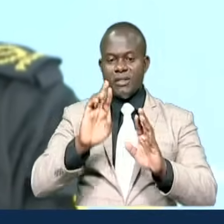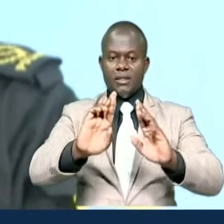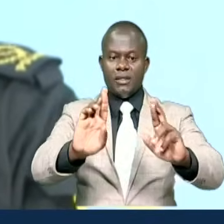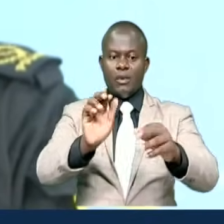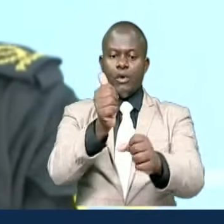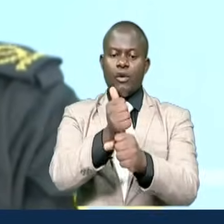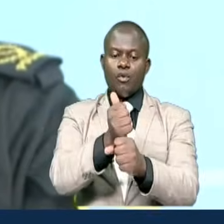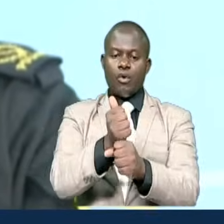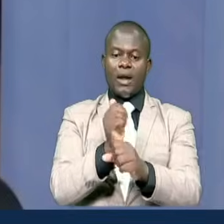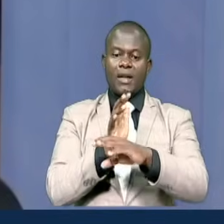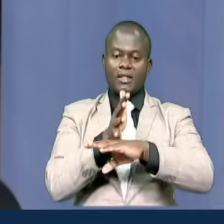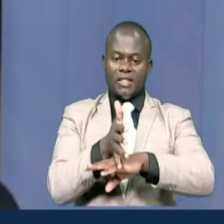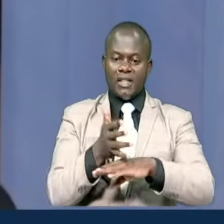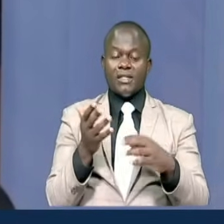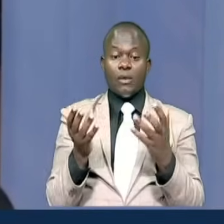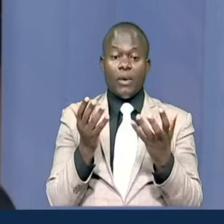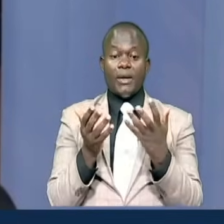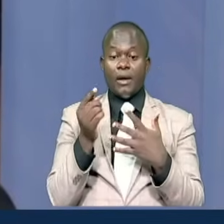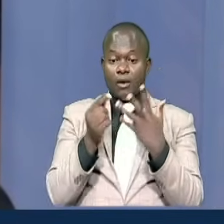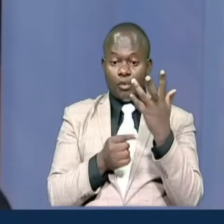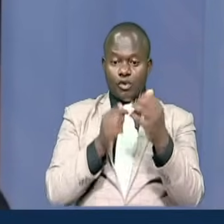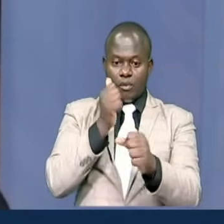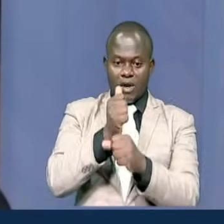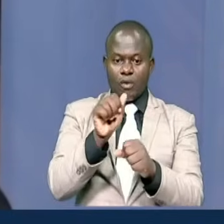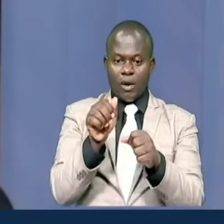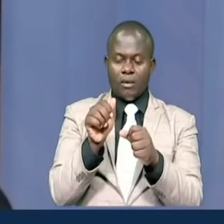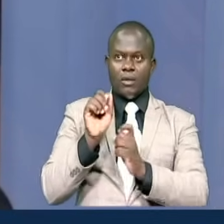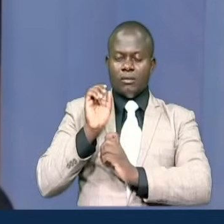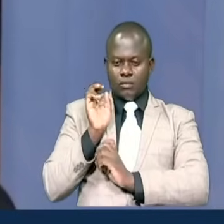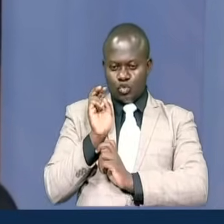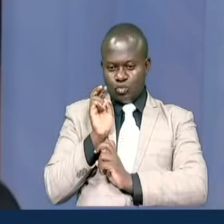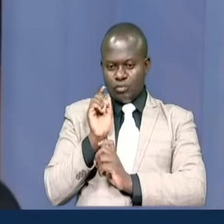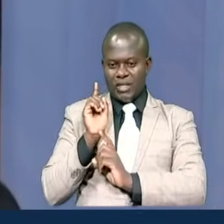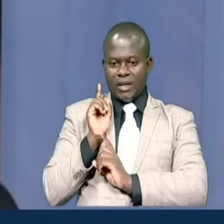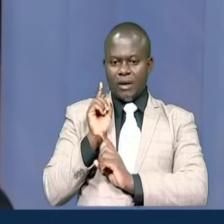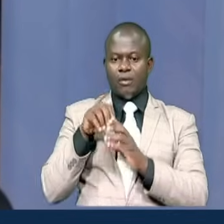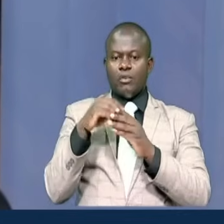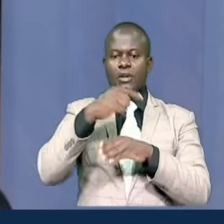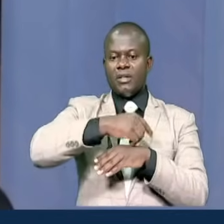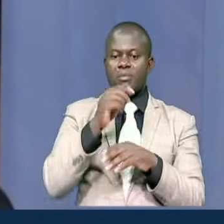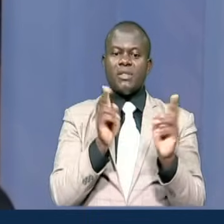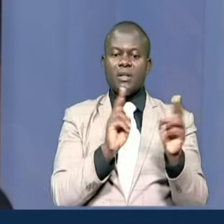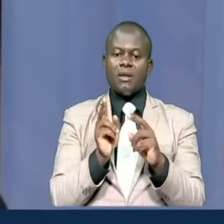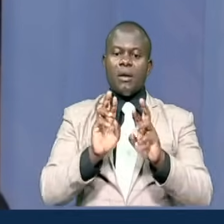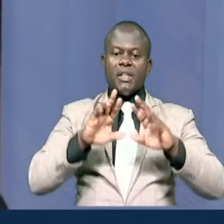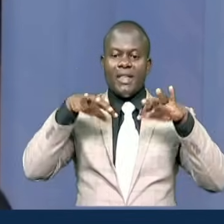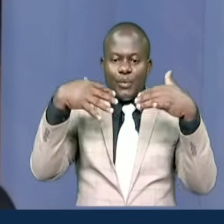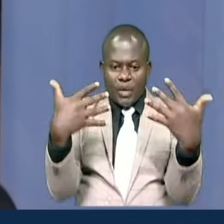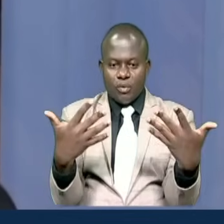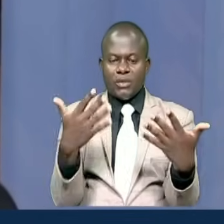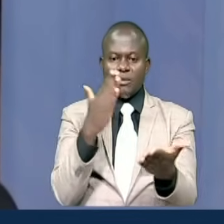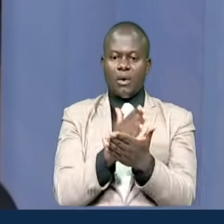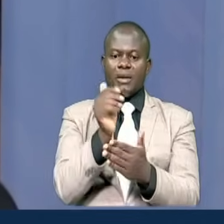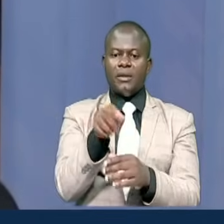gukora kirenze ku byo mwakoraga mu gucunga umutekano mu yindi minsi isanzwe? Mwiteguye mute kuburizamo